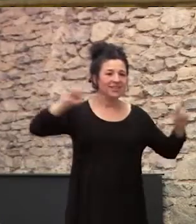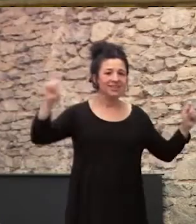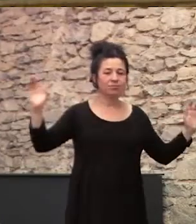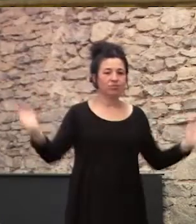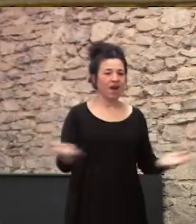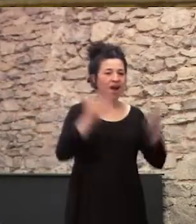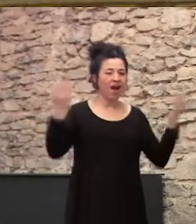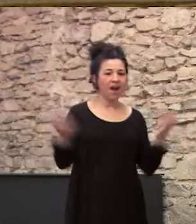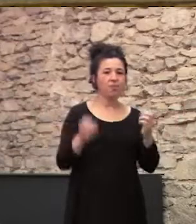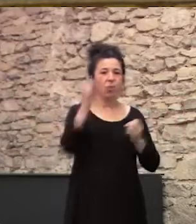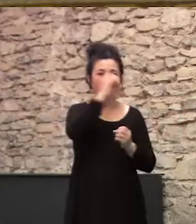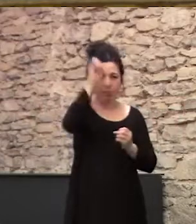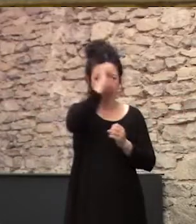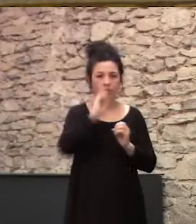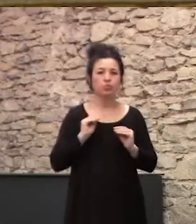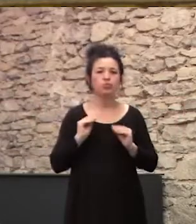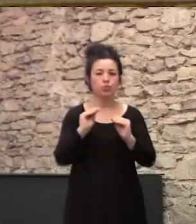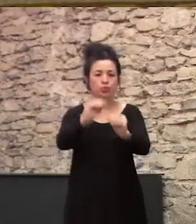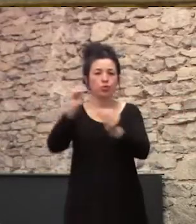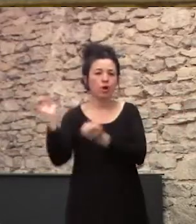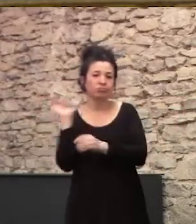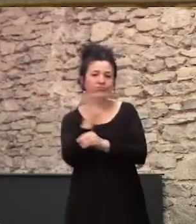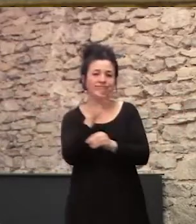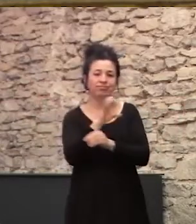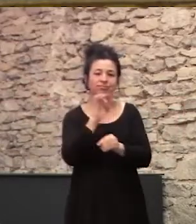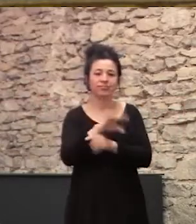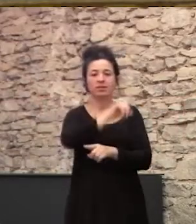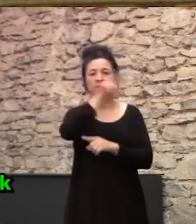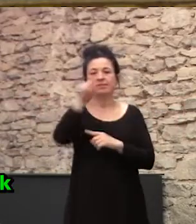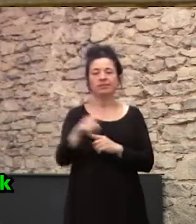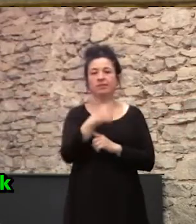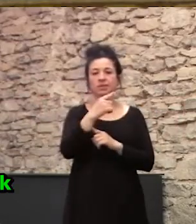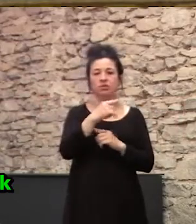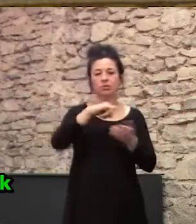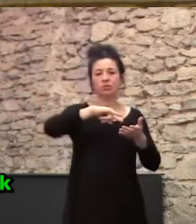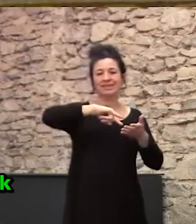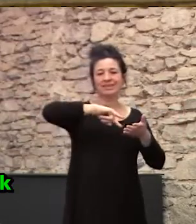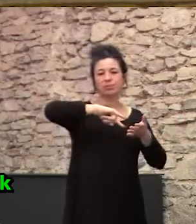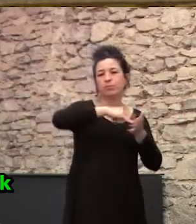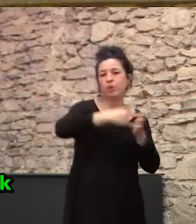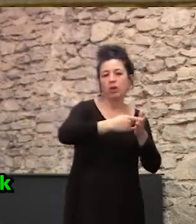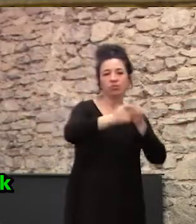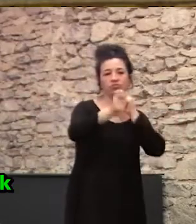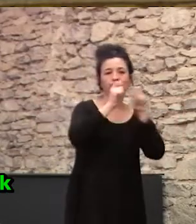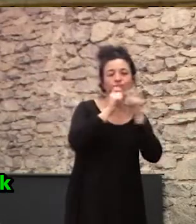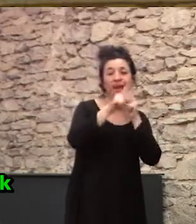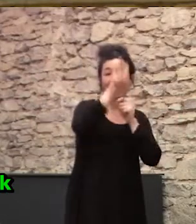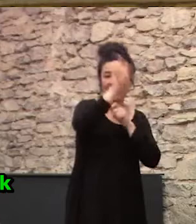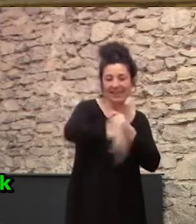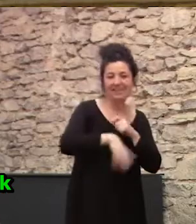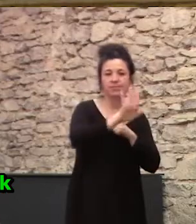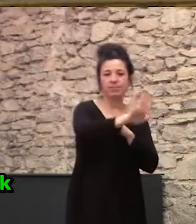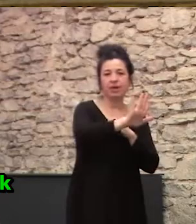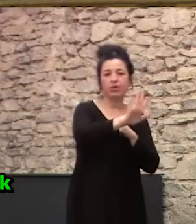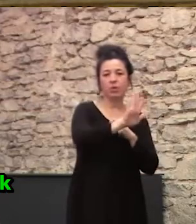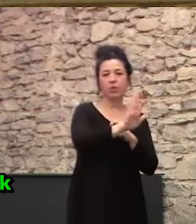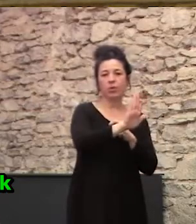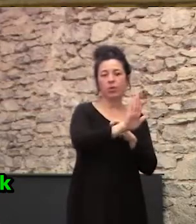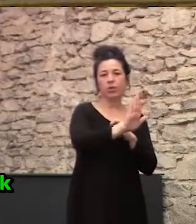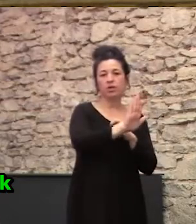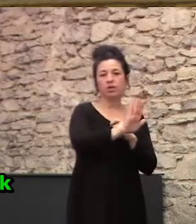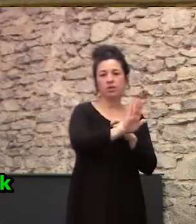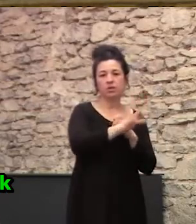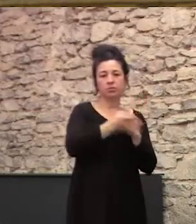iritziak eta beste. Eta, bueno, gora azkenean baitere da kazetaritza proiektua, baina, karo, da sortzaiek,